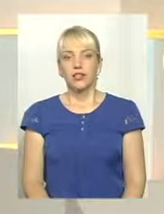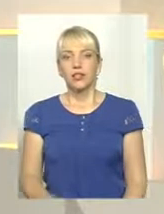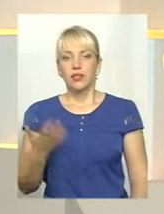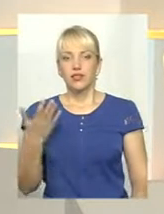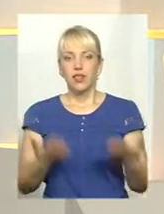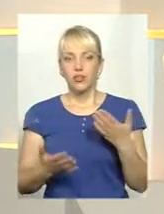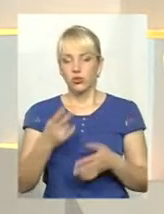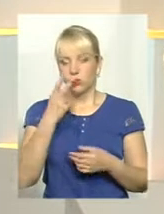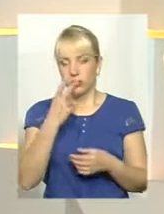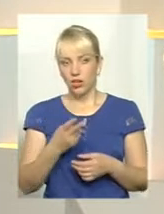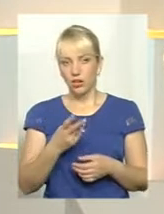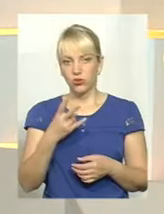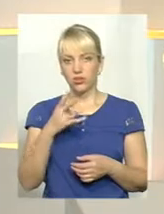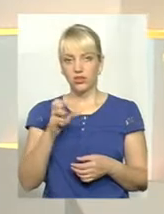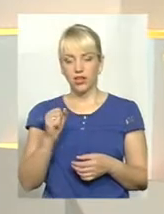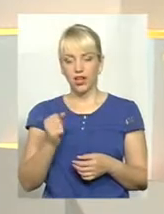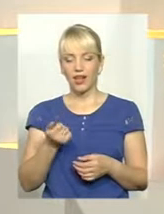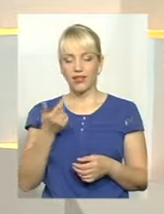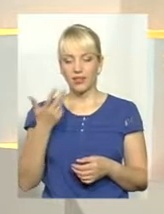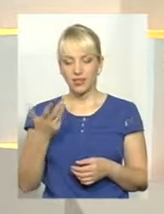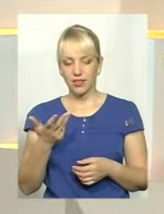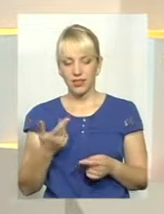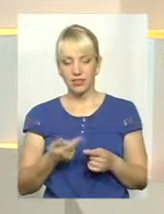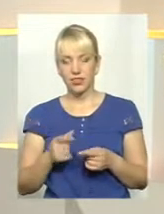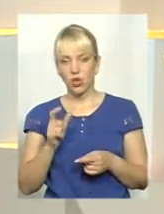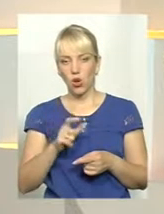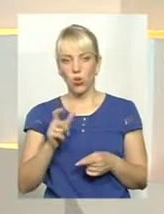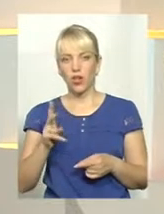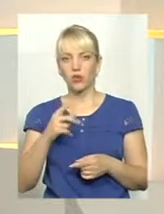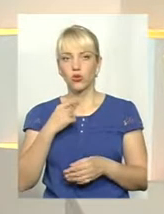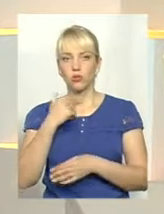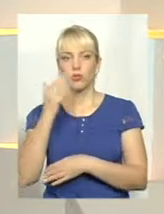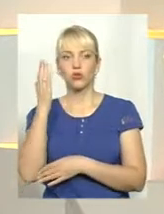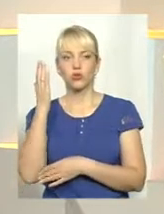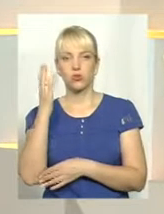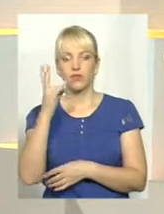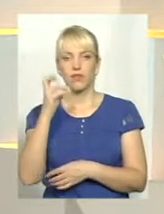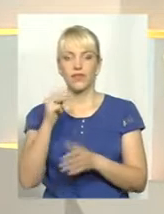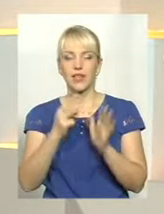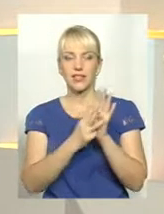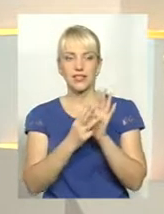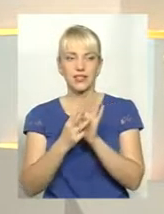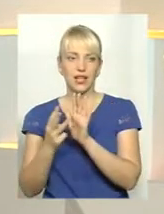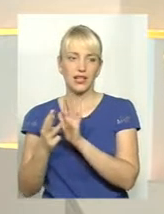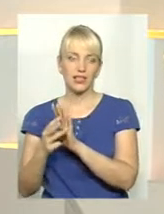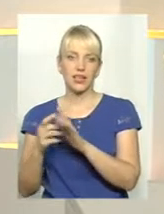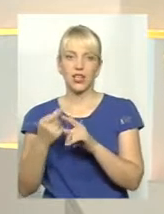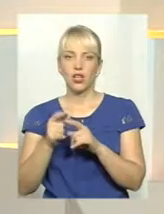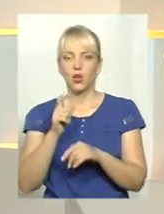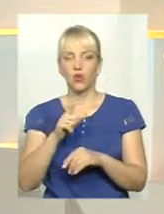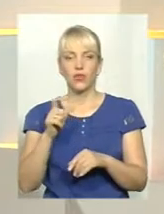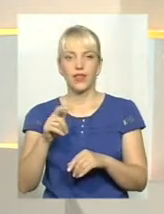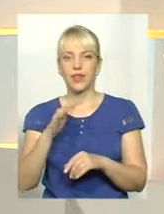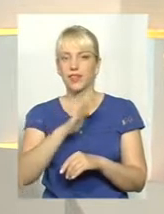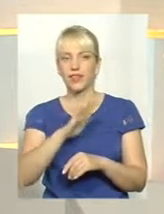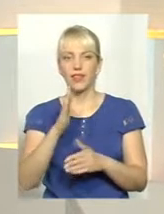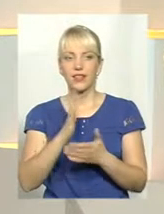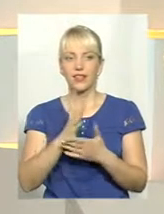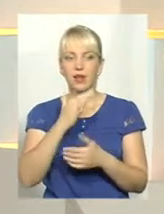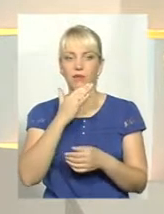відбуваються, вони будуть це відстоювати, вони повинні це відстоювати. От, тобто це має бути масовість, і тоді люди самі будуть відстоювати, оскільки це стане їхнім.